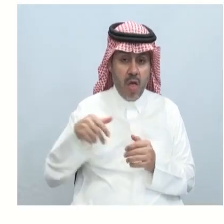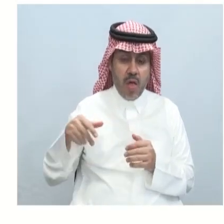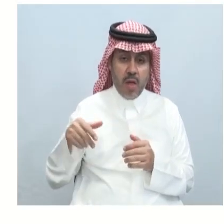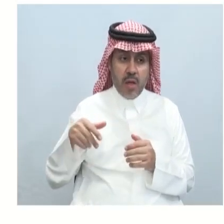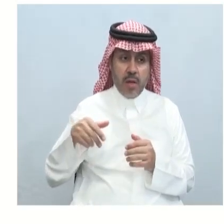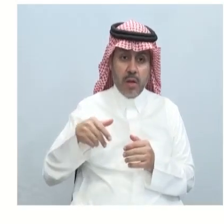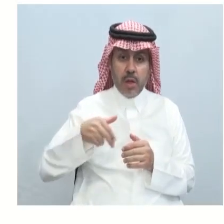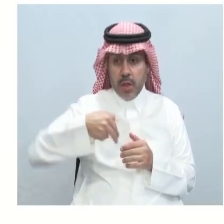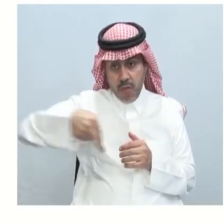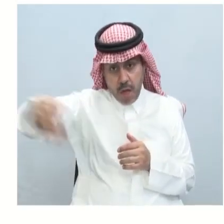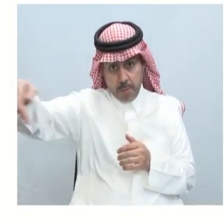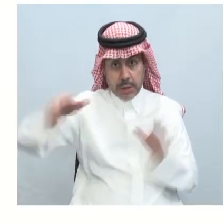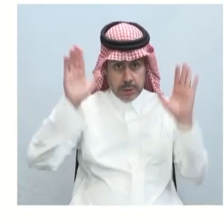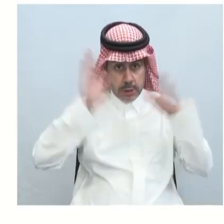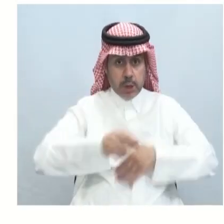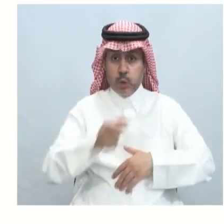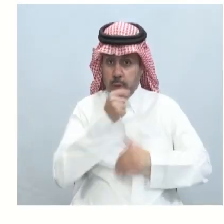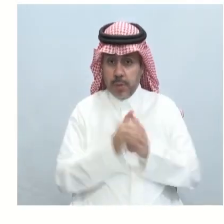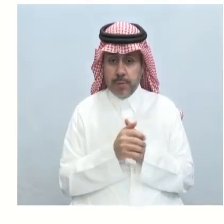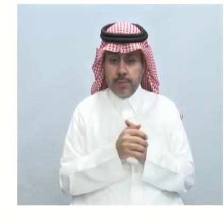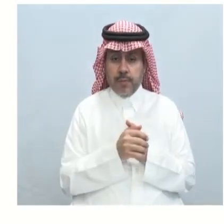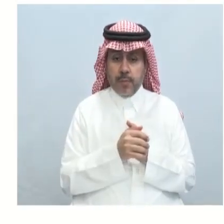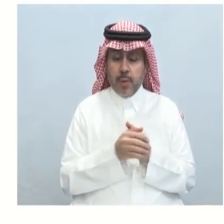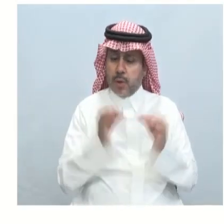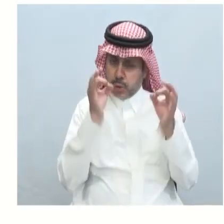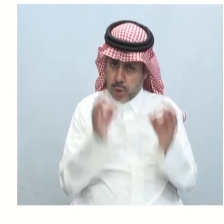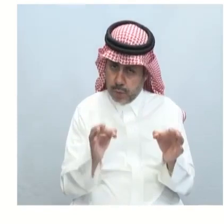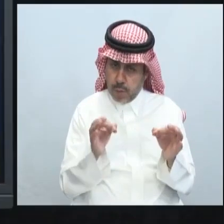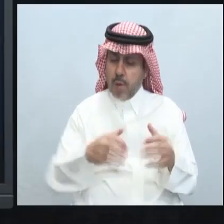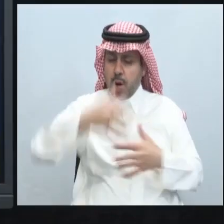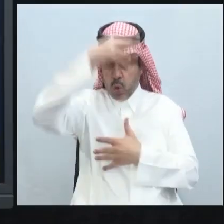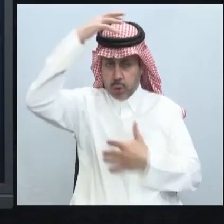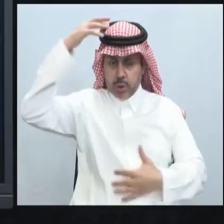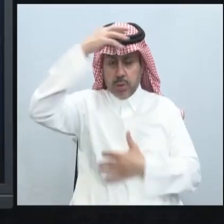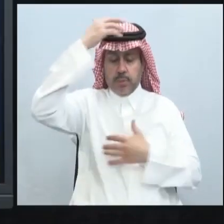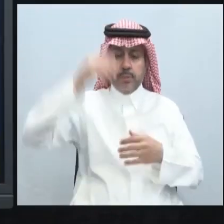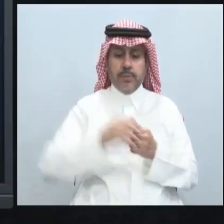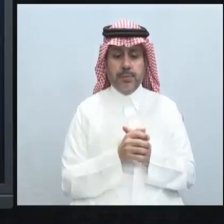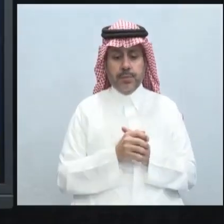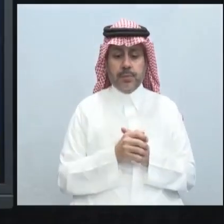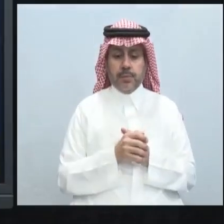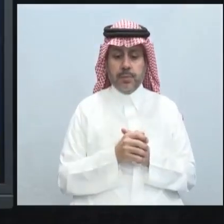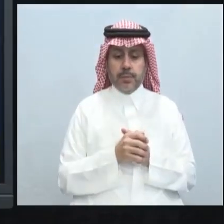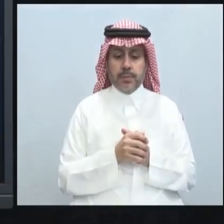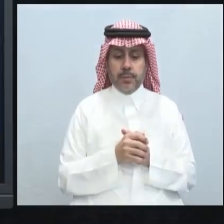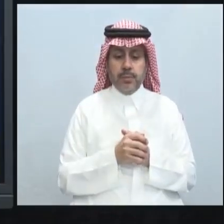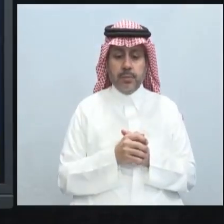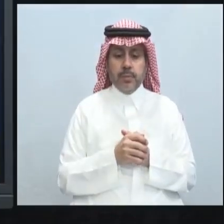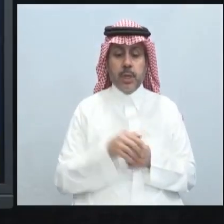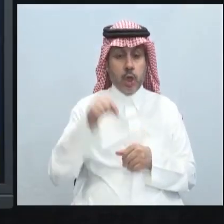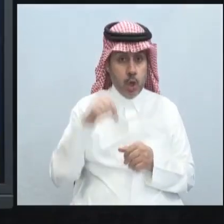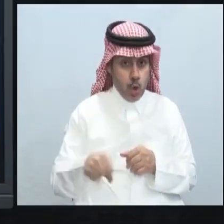لاداء صلاه الجمعه فيتاكد في حقه ماذا الاغتسال من جاء منكم